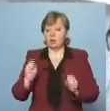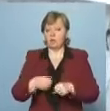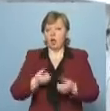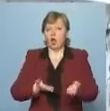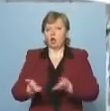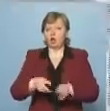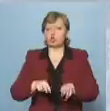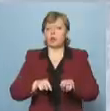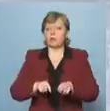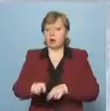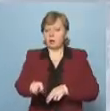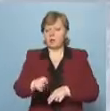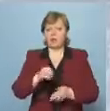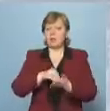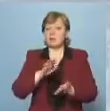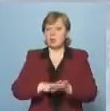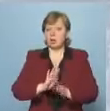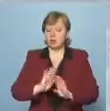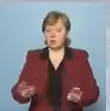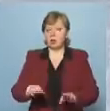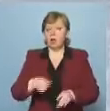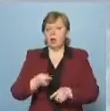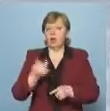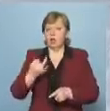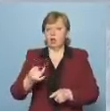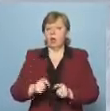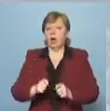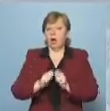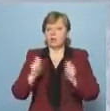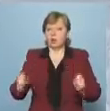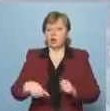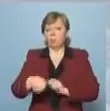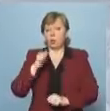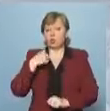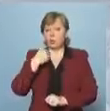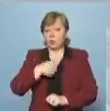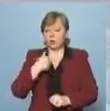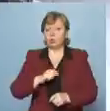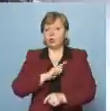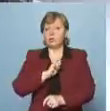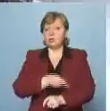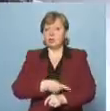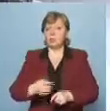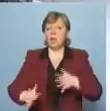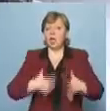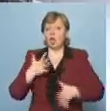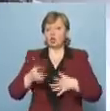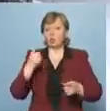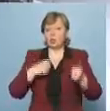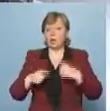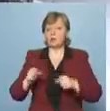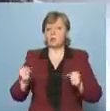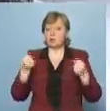словам лесников, не зарегистрирована, статуса не имеет. Возвели ее в прошлом году силами энтузиастов и спонсоров. Провели освещение.